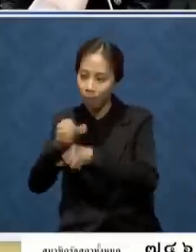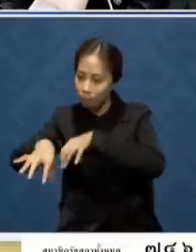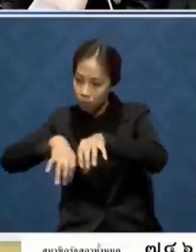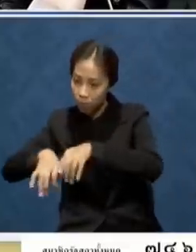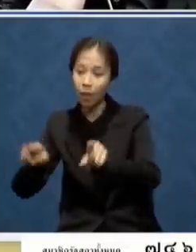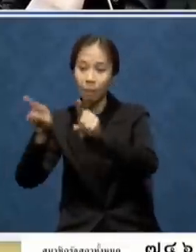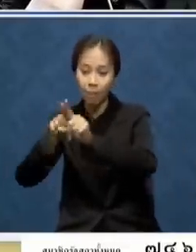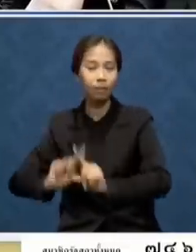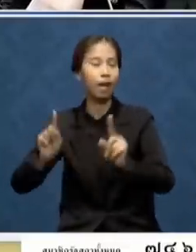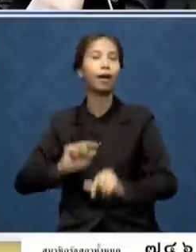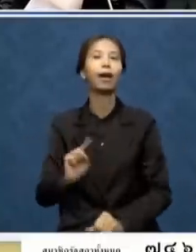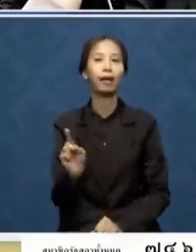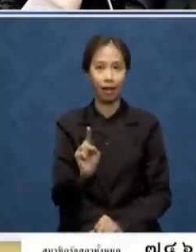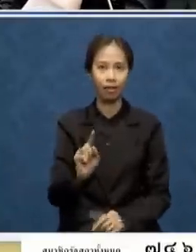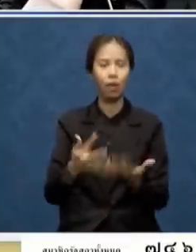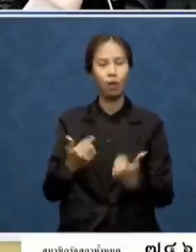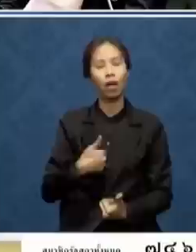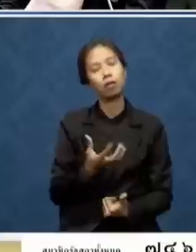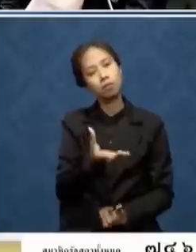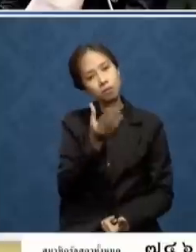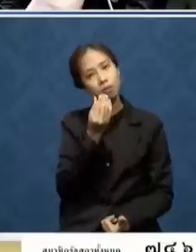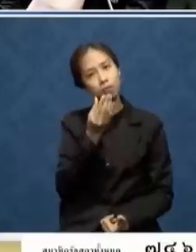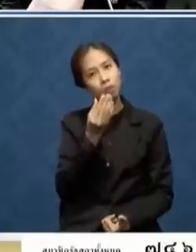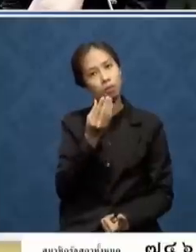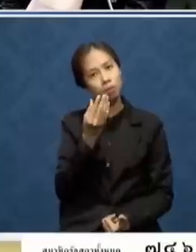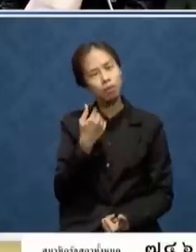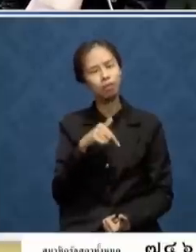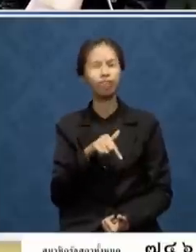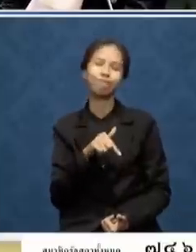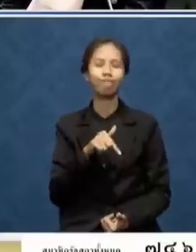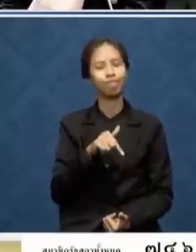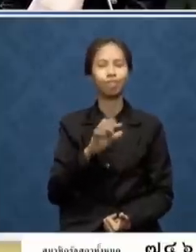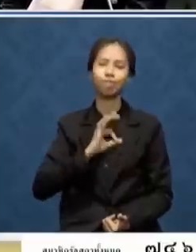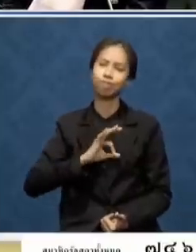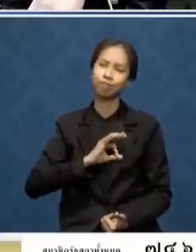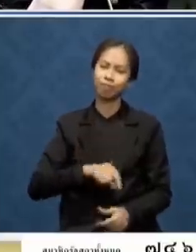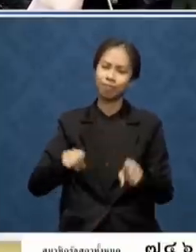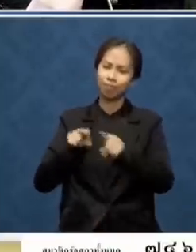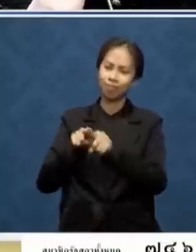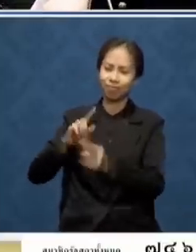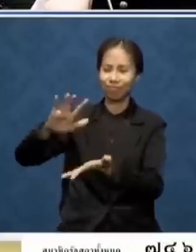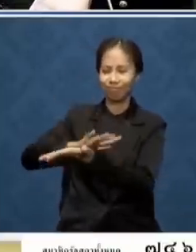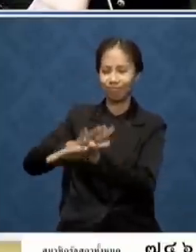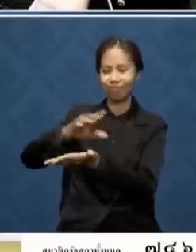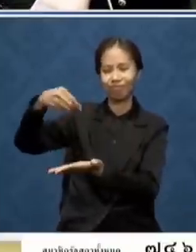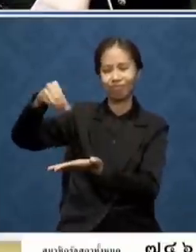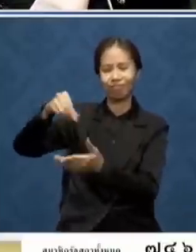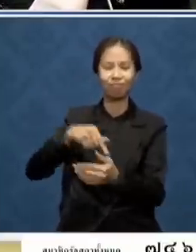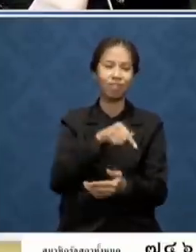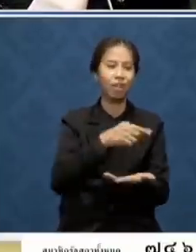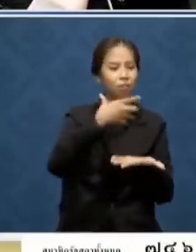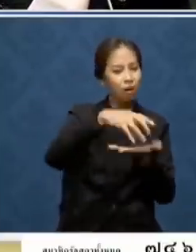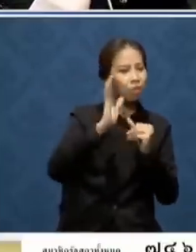ไหร่แต่วันนี้นั่งฟังท่านจนจบึซึ่งก็ไม่มีอะไรที่แตกต่างจากในเอกสารคำแถลงนโยบายที่ออกมาก่อน